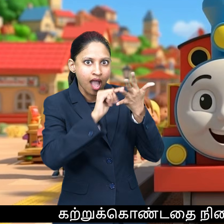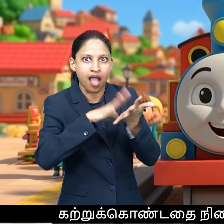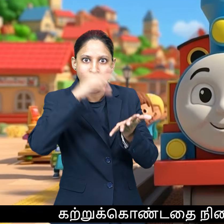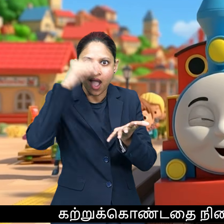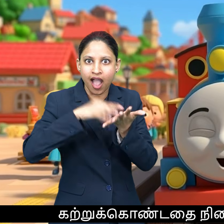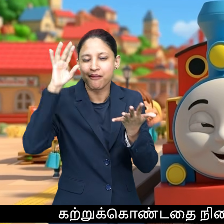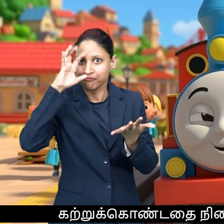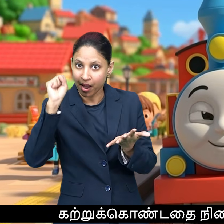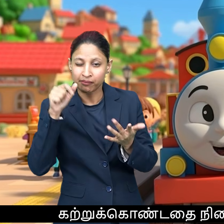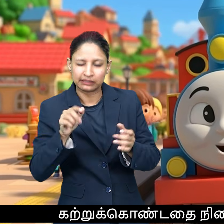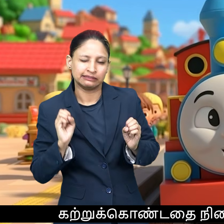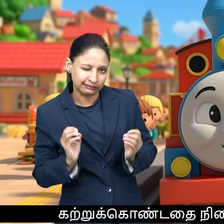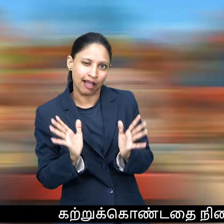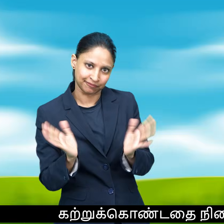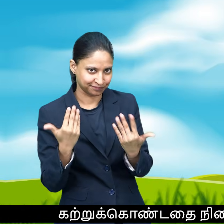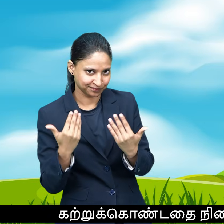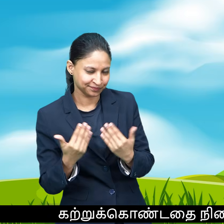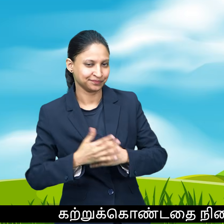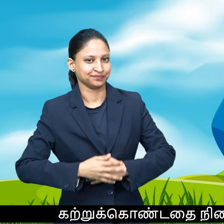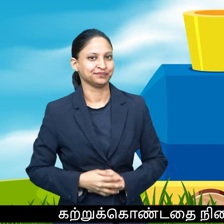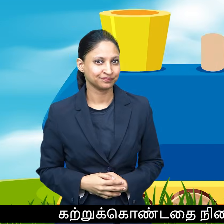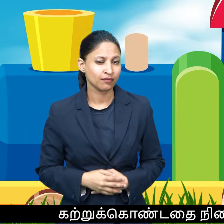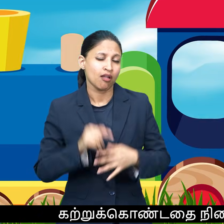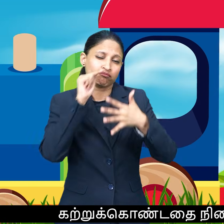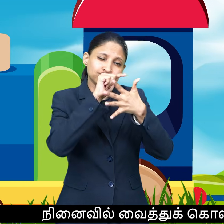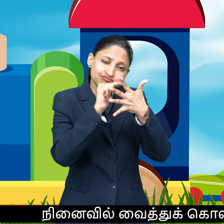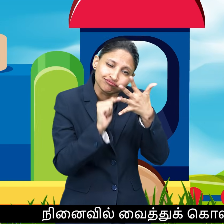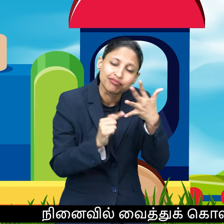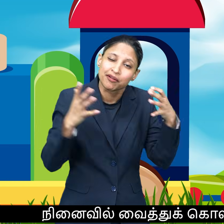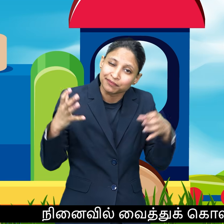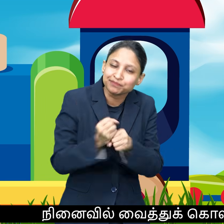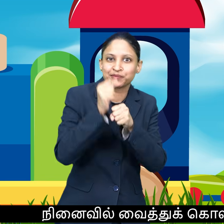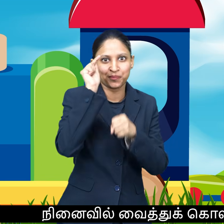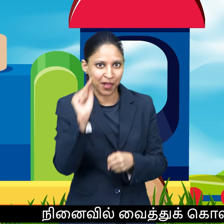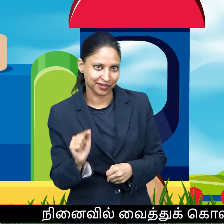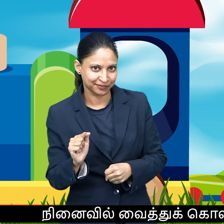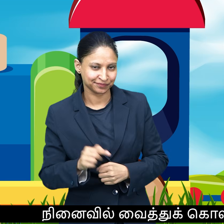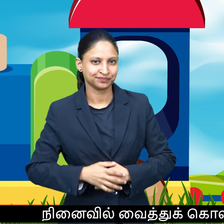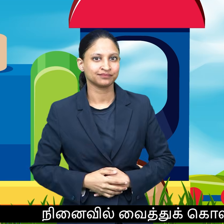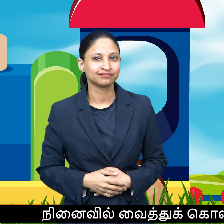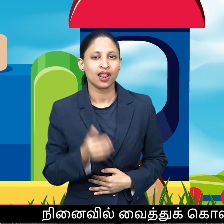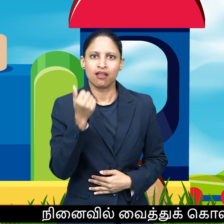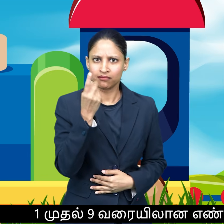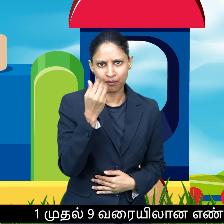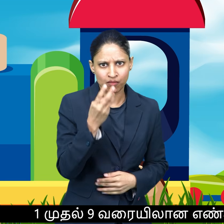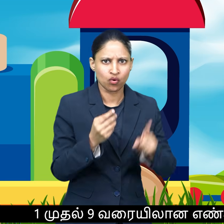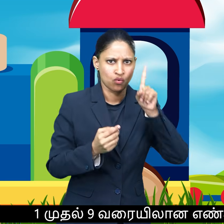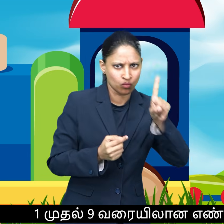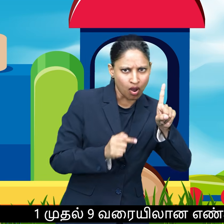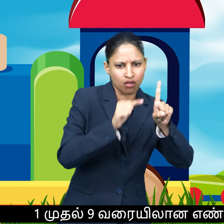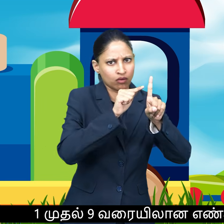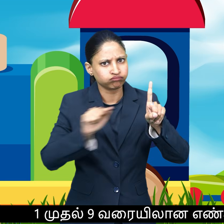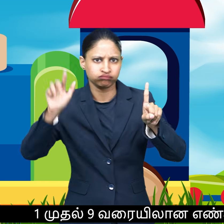இன்று நாம் கற்றுக்கொண்டதை நினைவில் வைத்துக் கொள்வோம். நினைவில் வைத்துக் கொள்ளுங்கள். 1